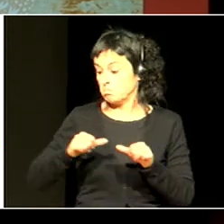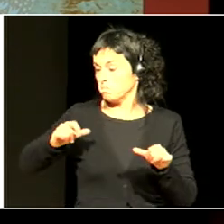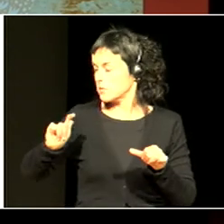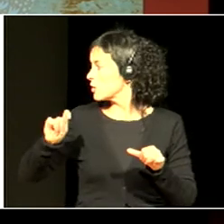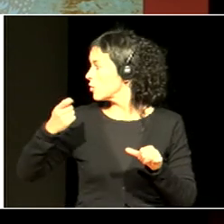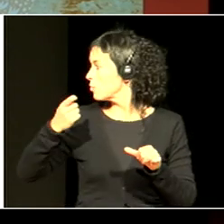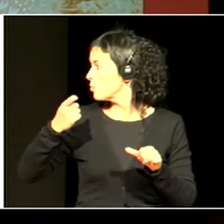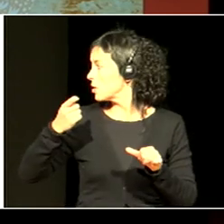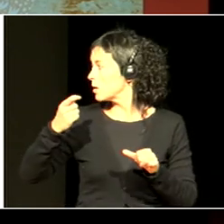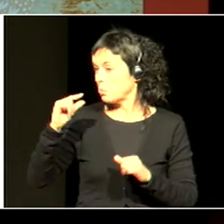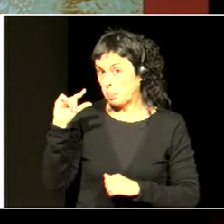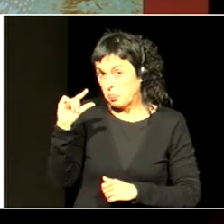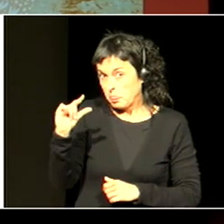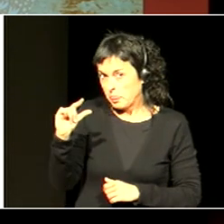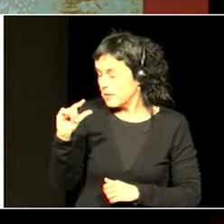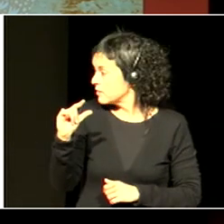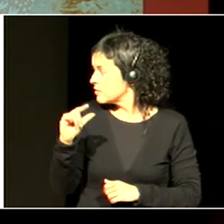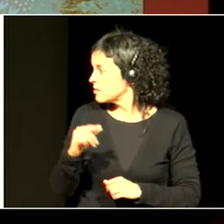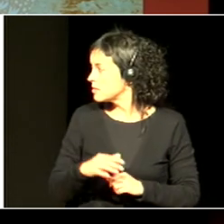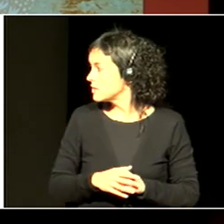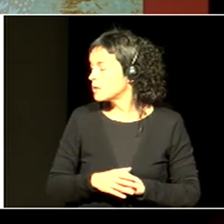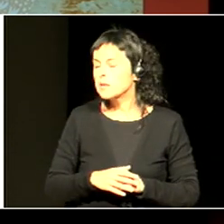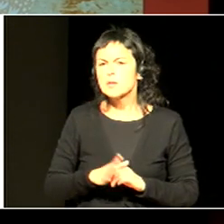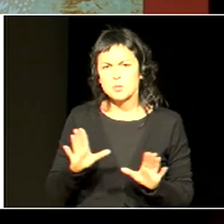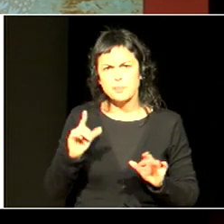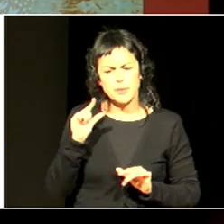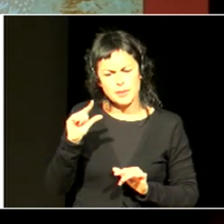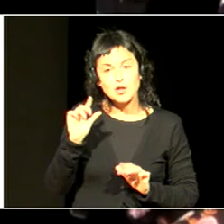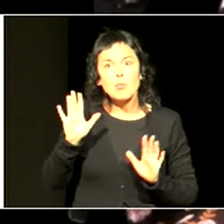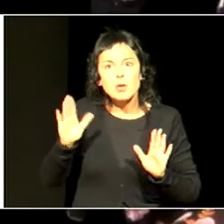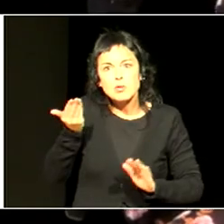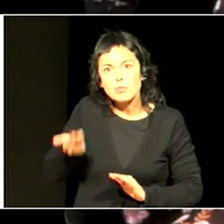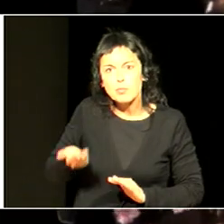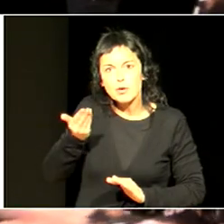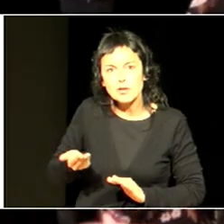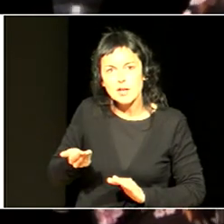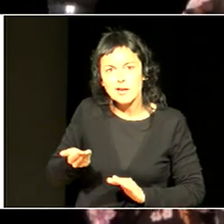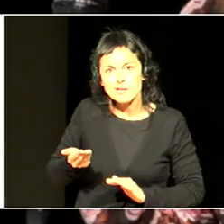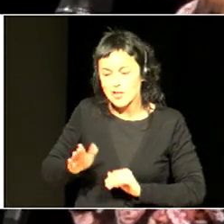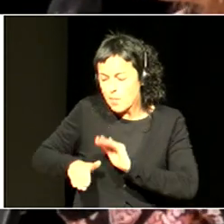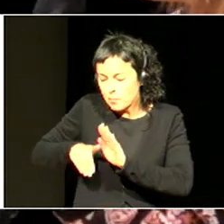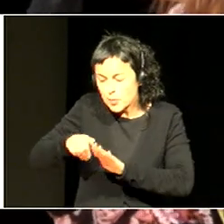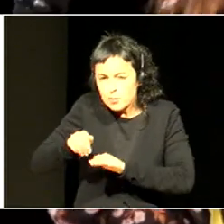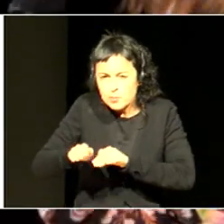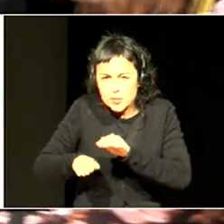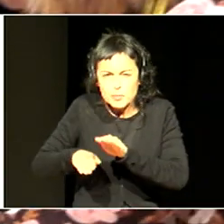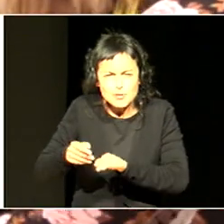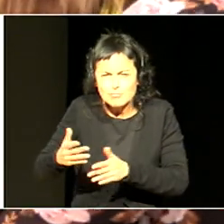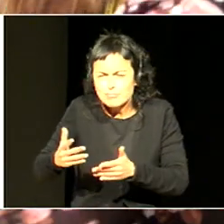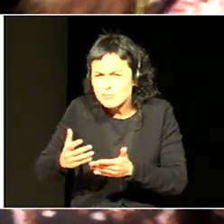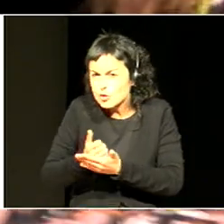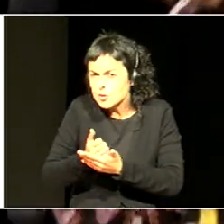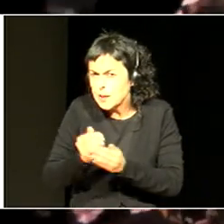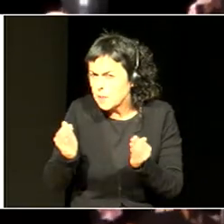olakoa da, baina nik uste dut, naiz eta txikia izan, ba, importanteak dira ematen diren pausu guztiak, ez da? Lorpen guztiak handiak